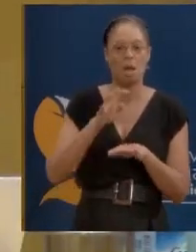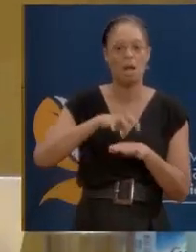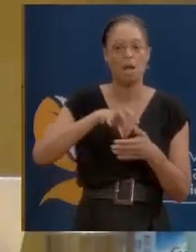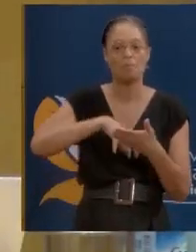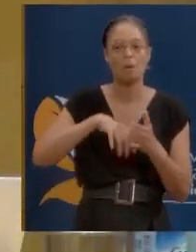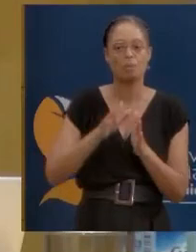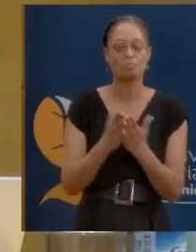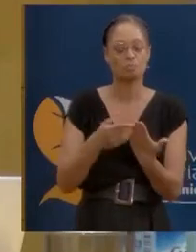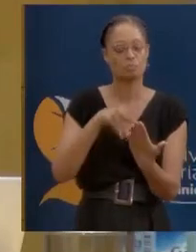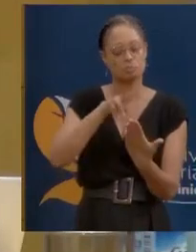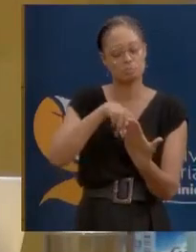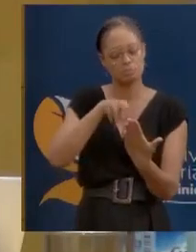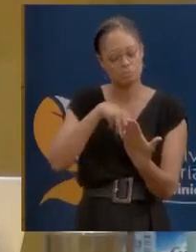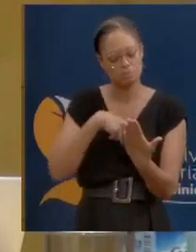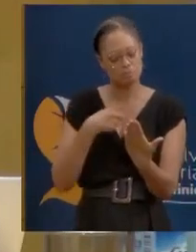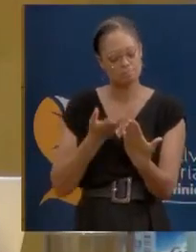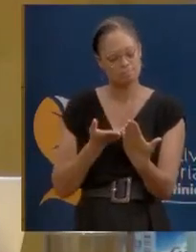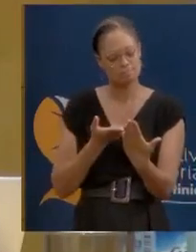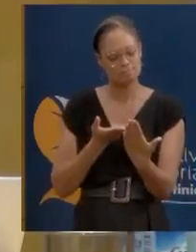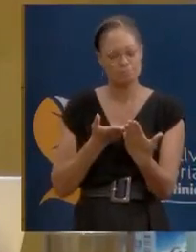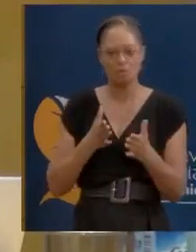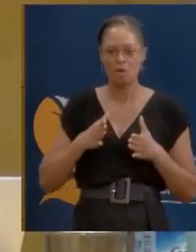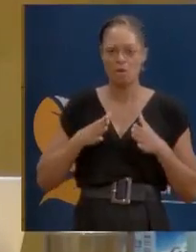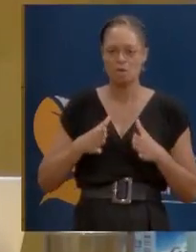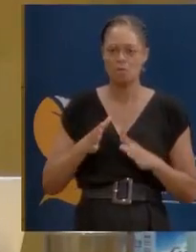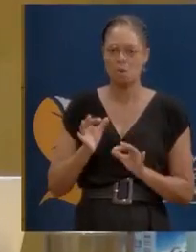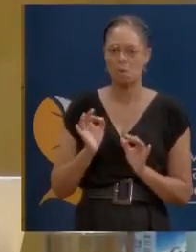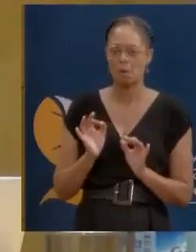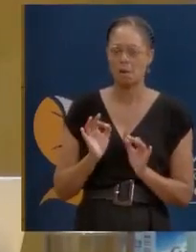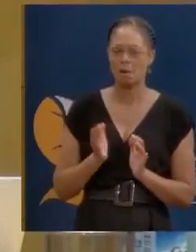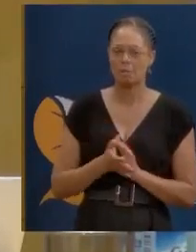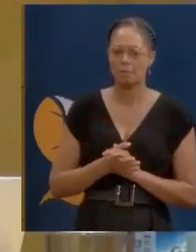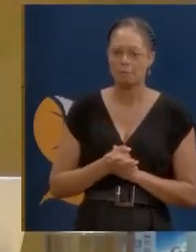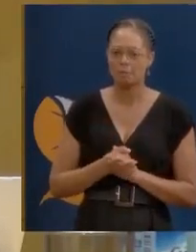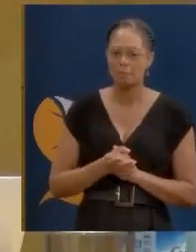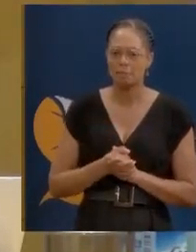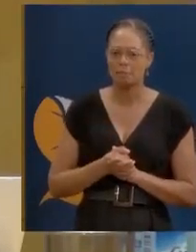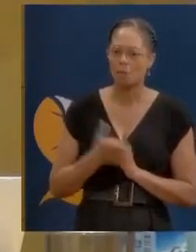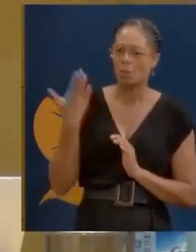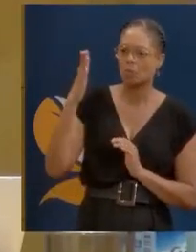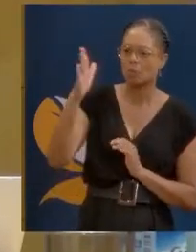envoie. Il n'y a aucun engagement des autres.